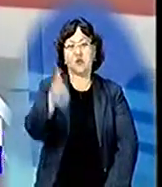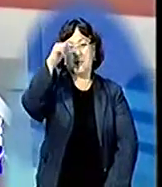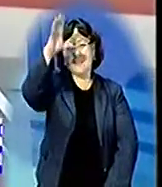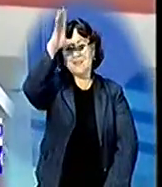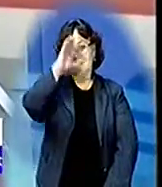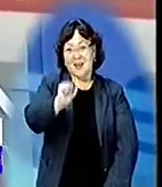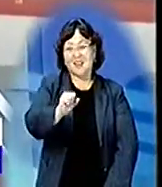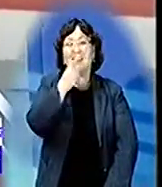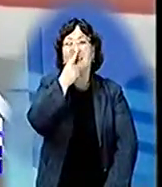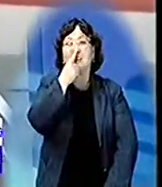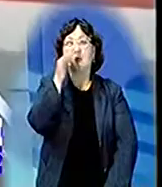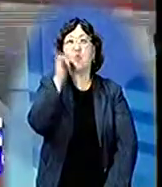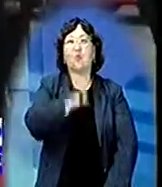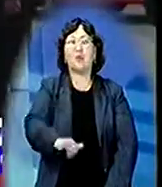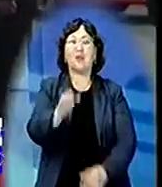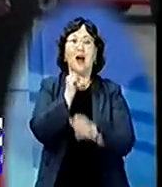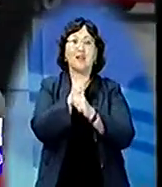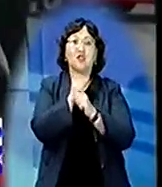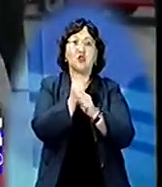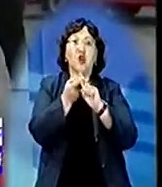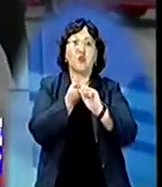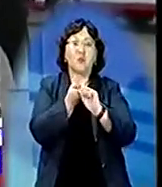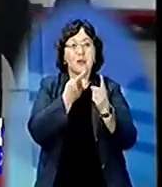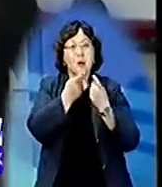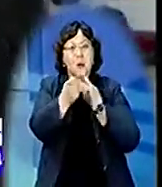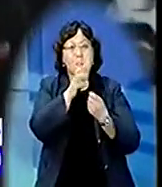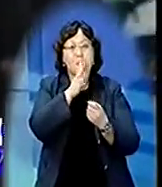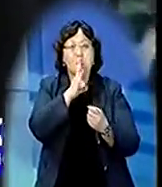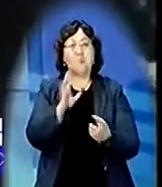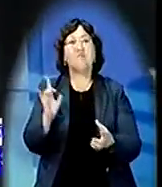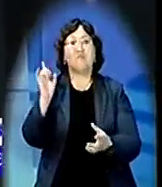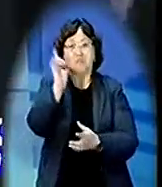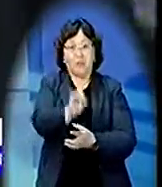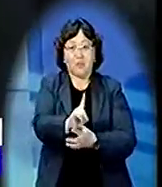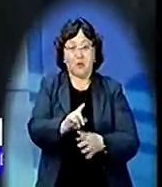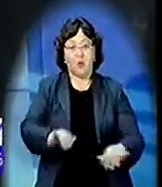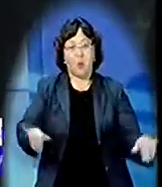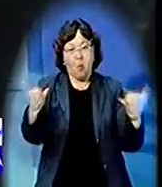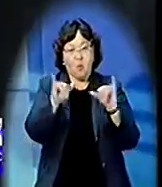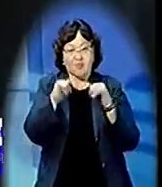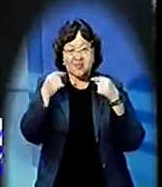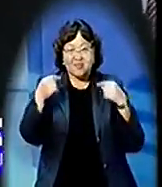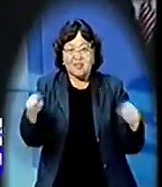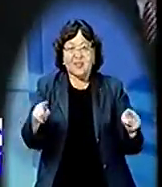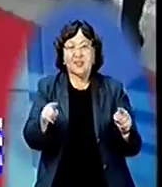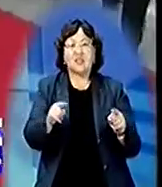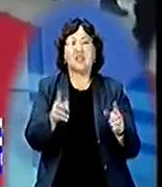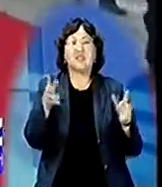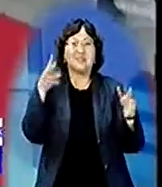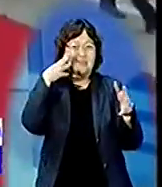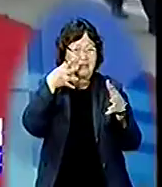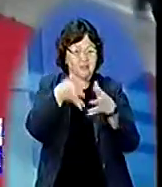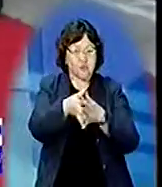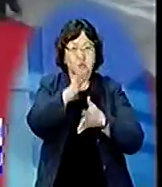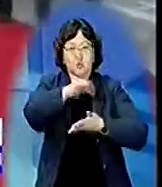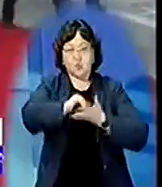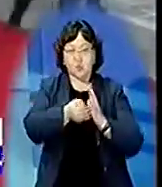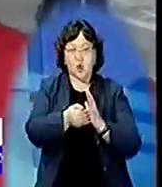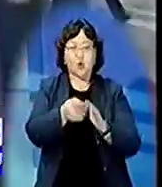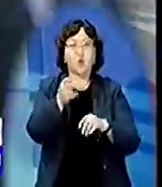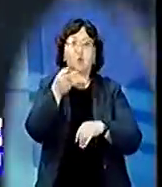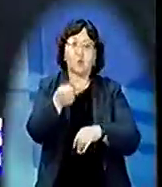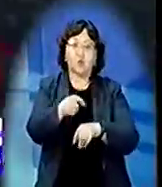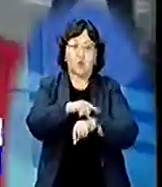Ерөнхий сайдын бүгд найрамд хятад ард улсад хийх албан ёсны альчлалын үеэр хоёр улсын стратегийн дүрмслэлийн дунд олон урт хугацааны хөтөлбөрт гарын үсэг зурх